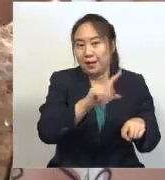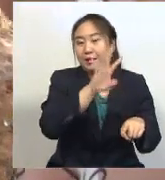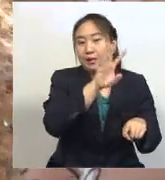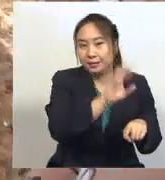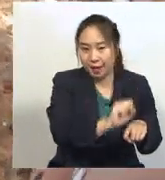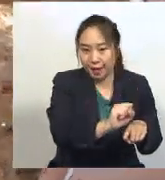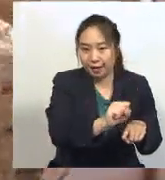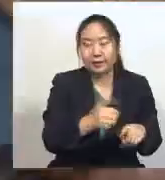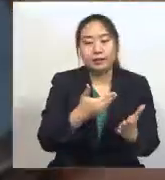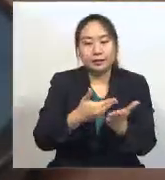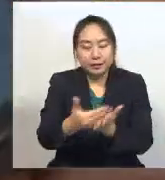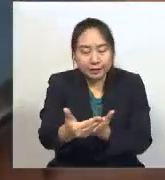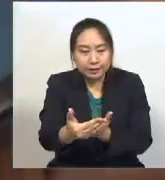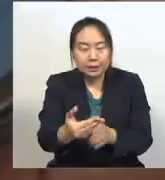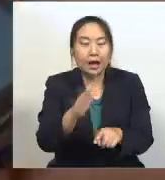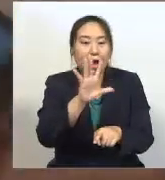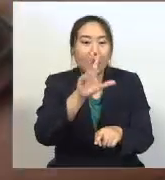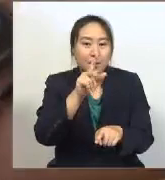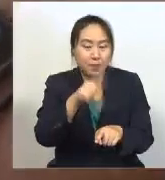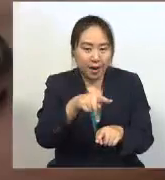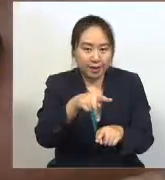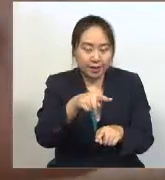1,313,400,000 บาทประเภทช็อปเป็นเงิน